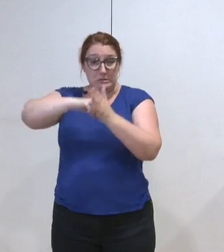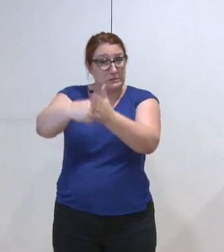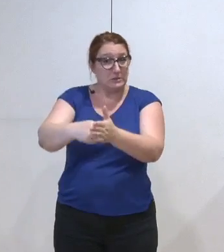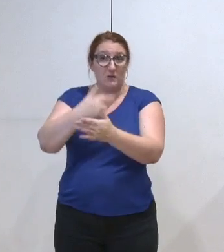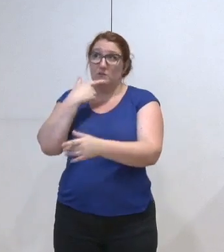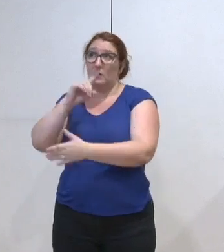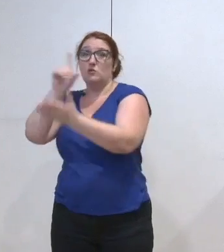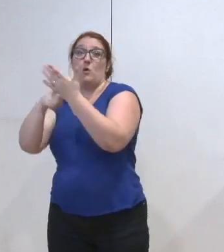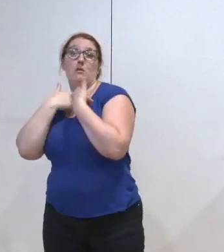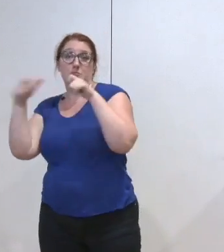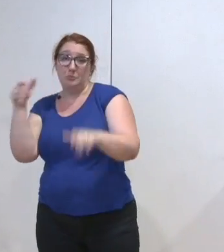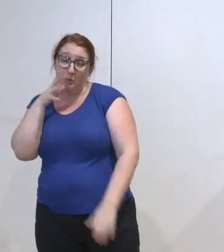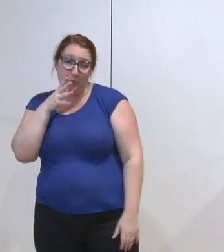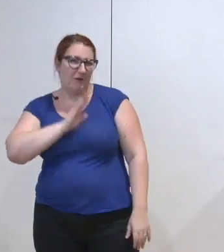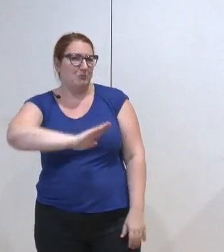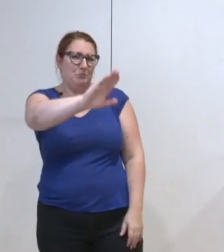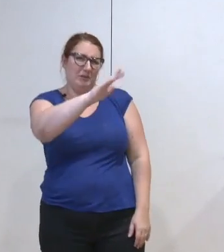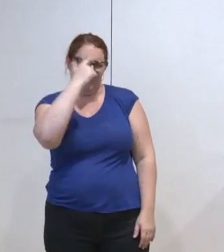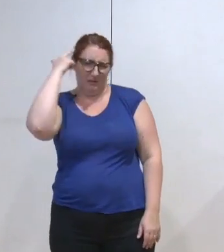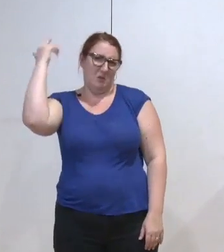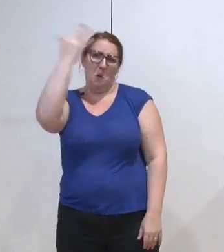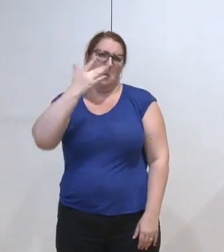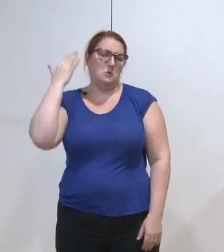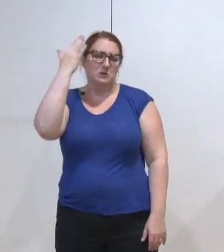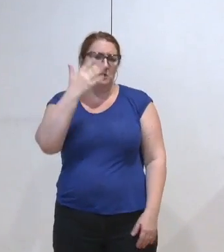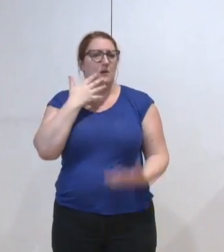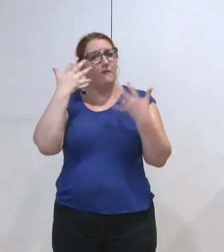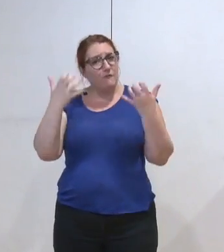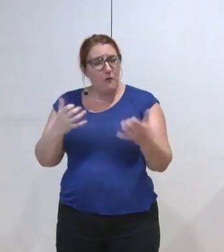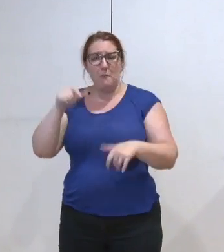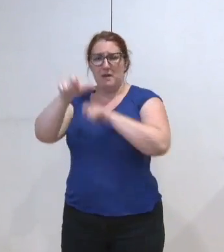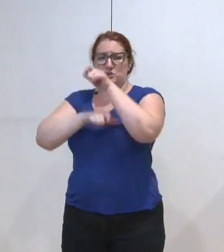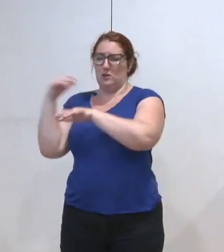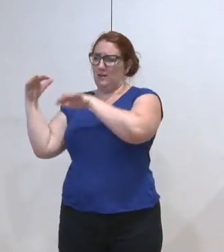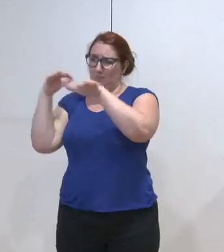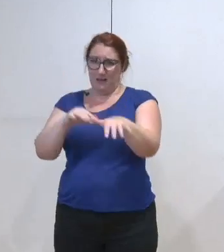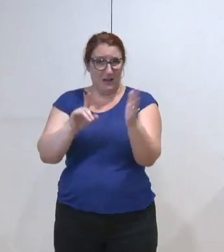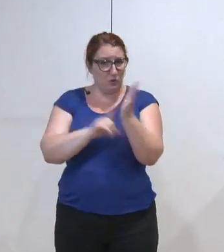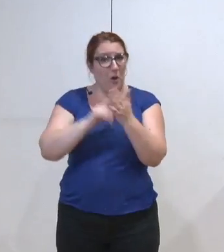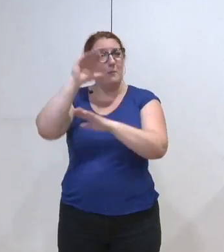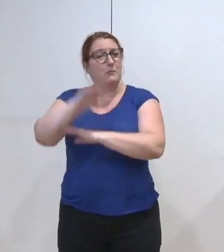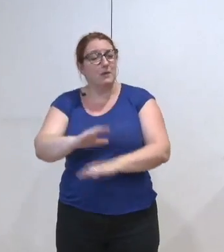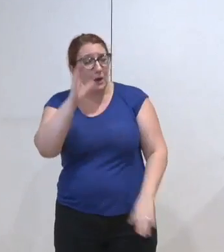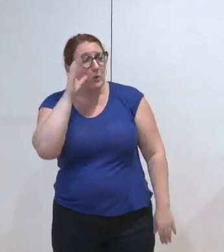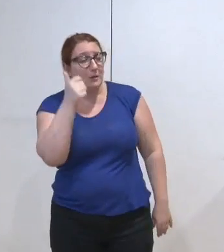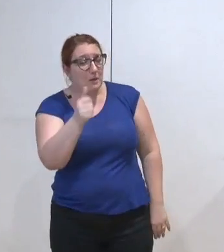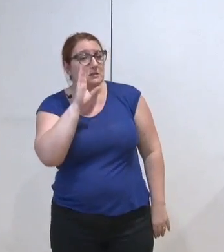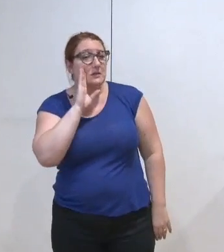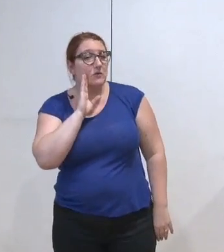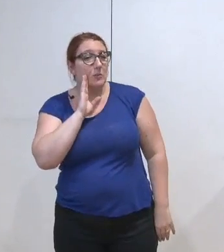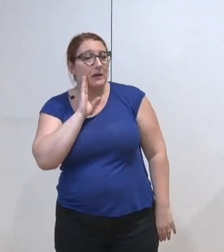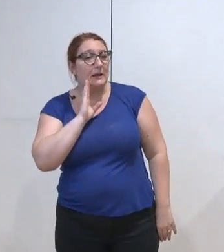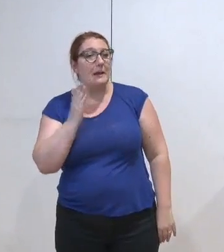concerne nous voulons préserver les droits des immigrés écoutez bien s'il vous plaît sans pour